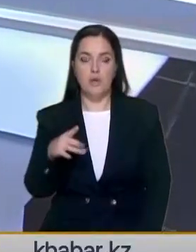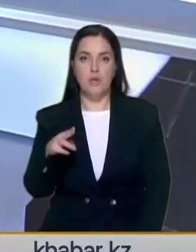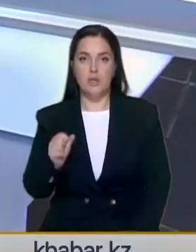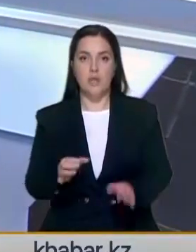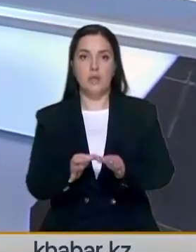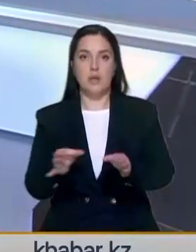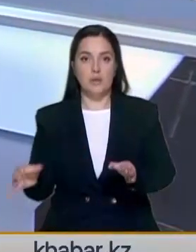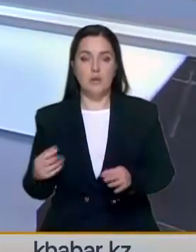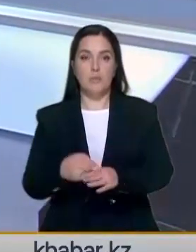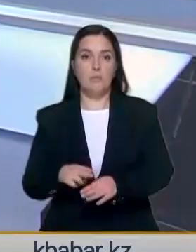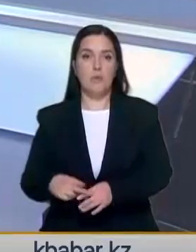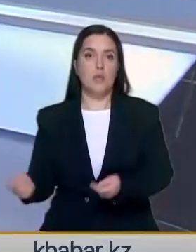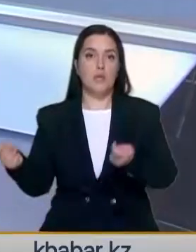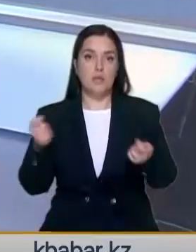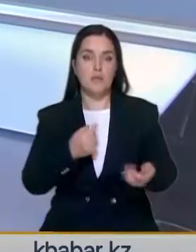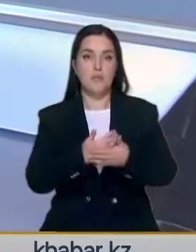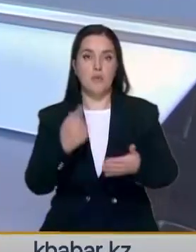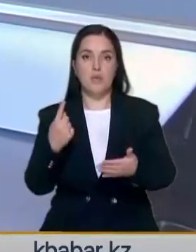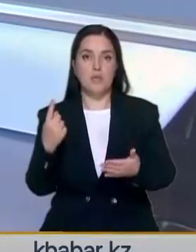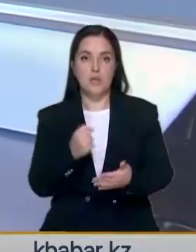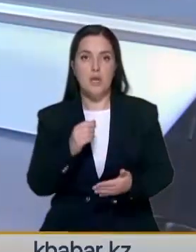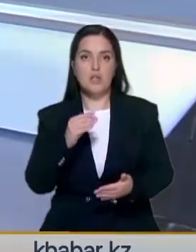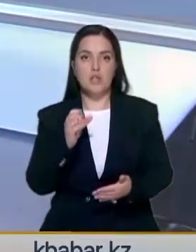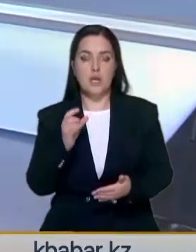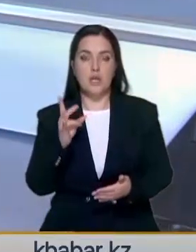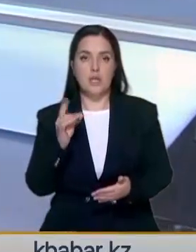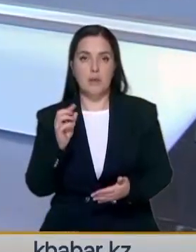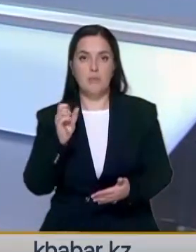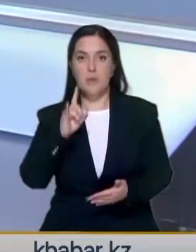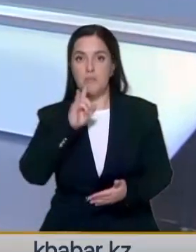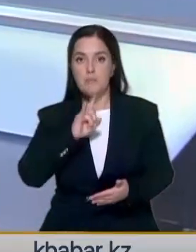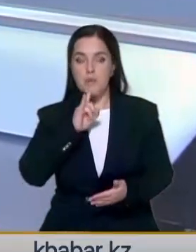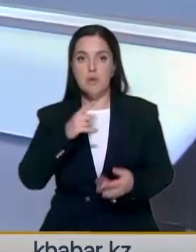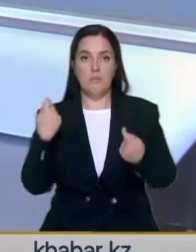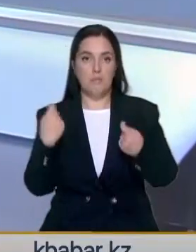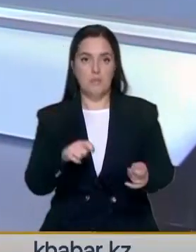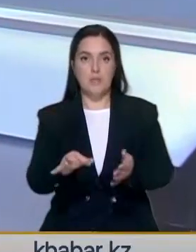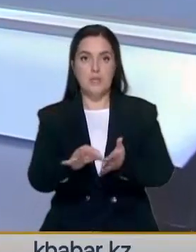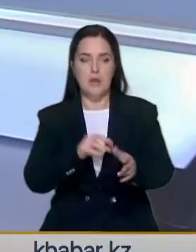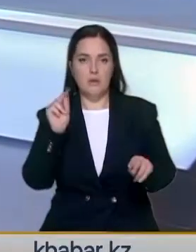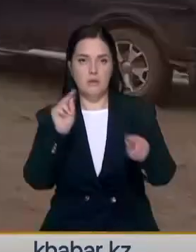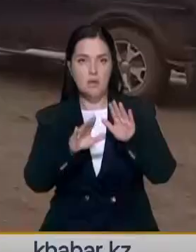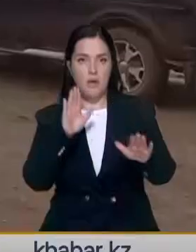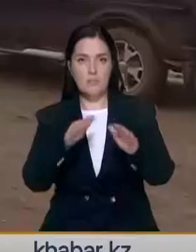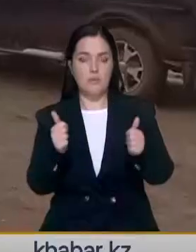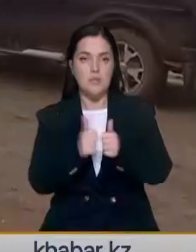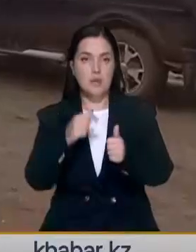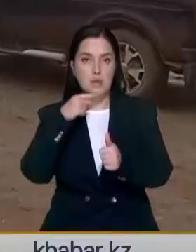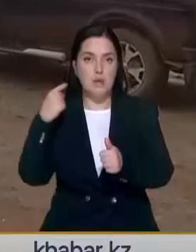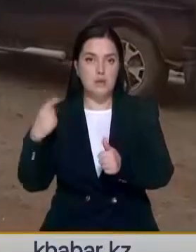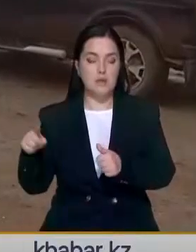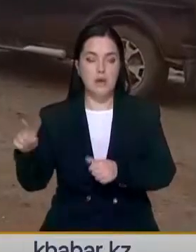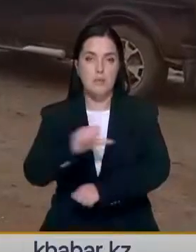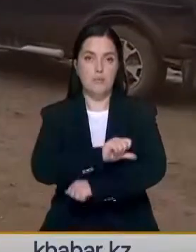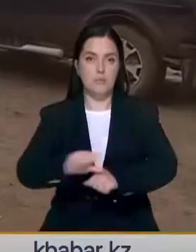района вот например доставленный на прошлой неделе в село Жени бег бензин реализовали в тот же день жители вынуждены закупать топливо в соседних российских